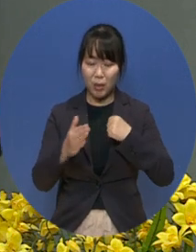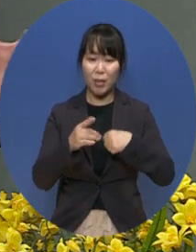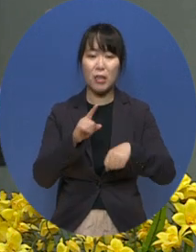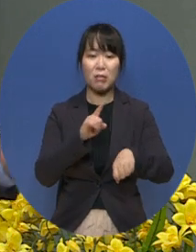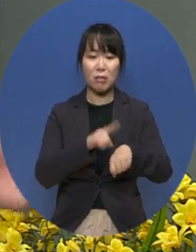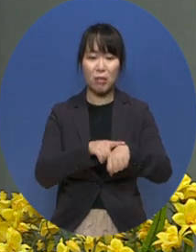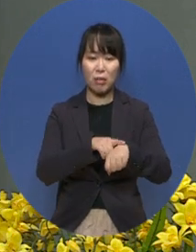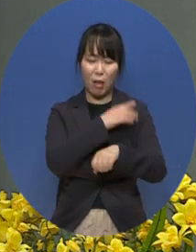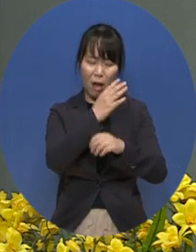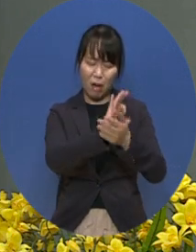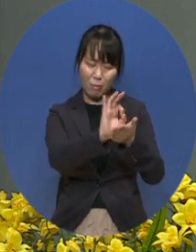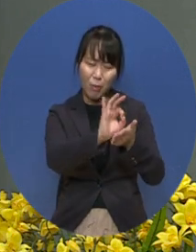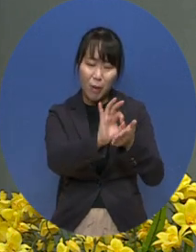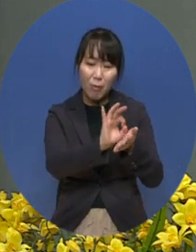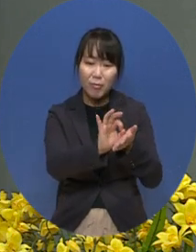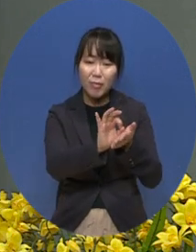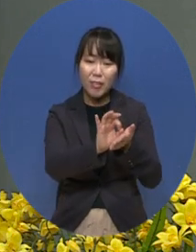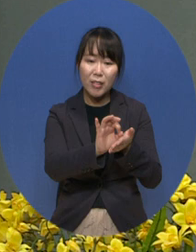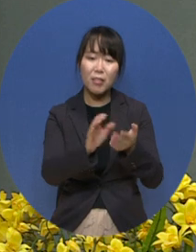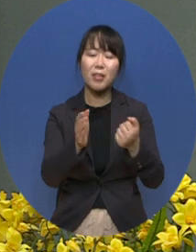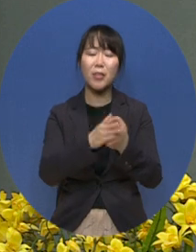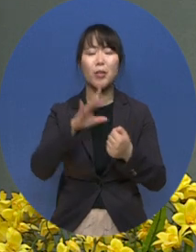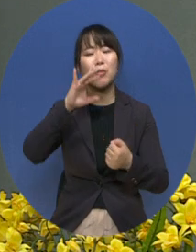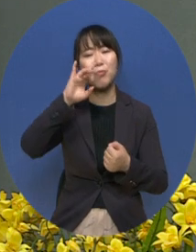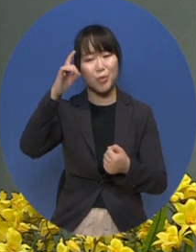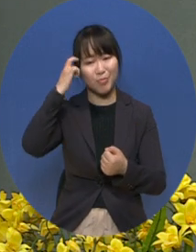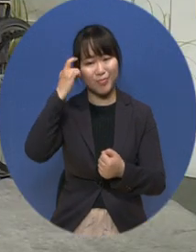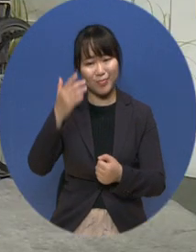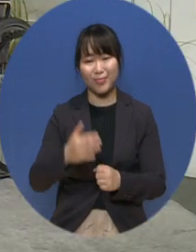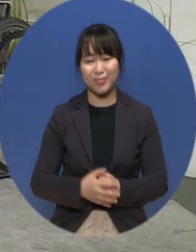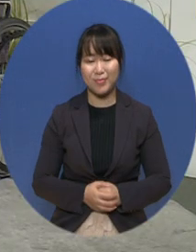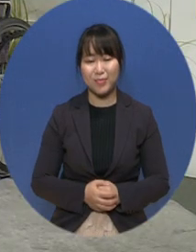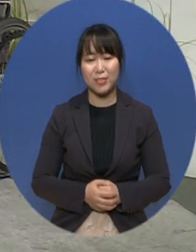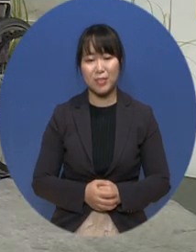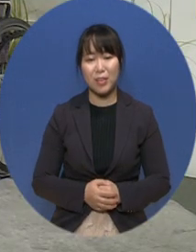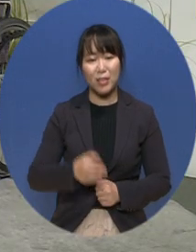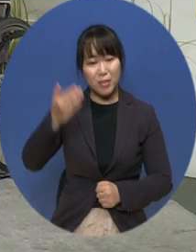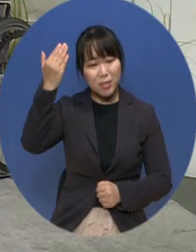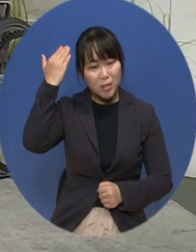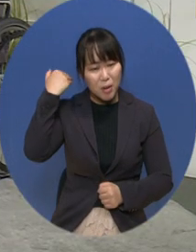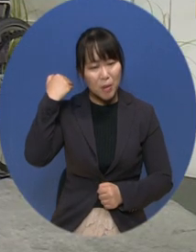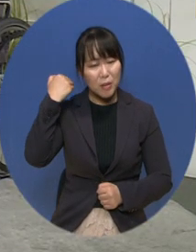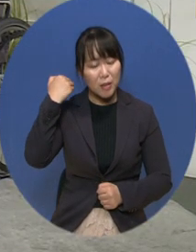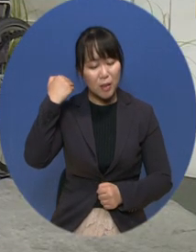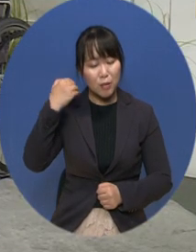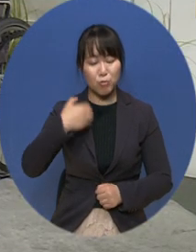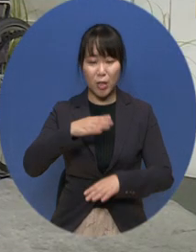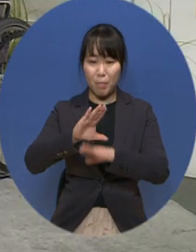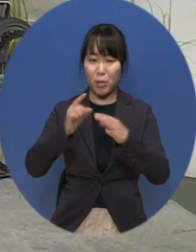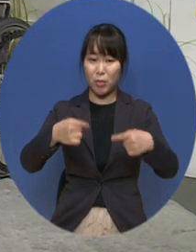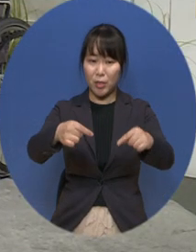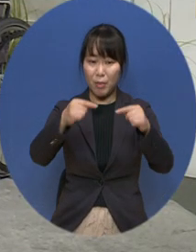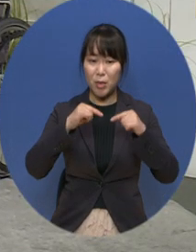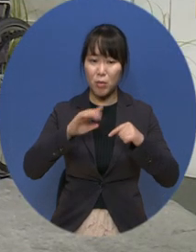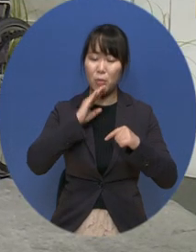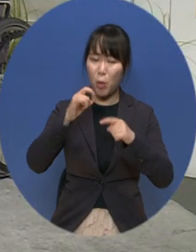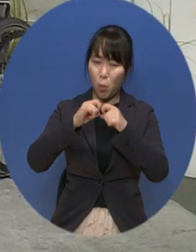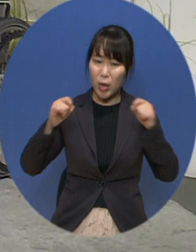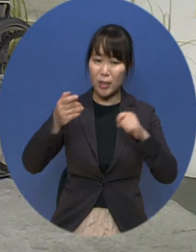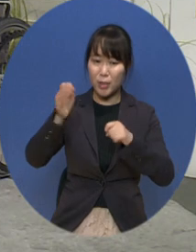시간은 거기다 다 아시죠 예 그래서 뭐 여쭤봤습니다 4 그 지난번에 한번 또 제방 속에 나오셔서 줄게 오래됐지만